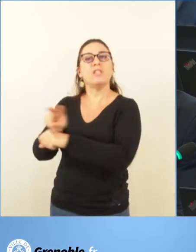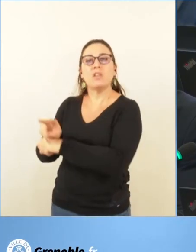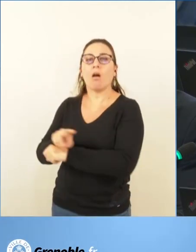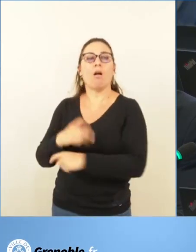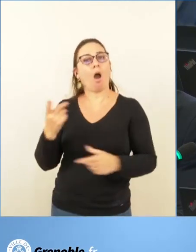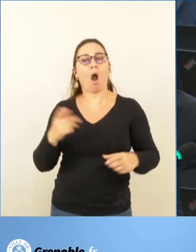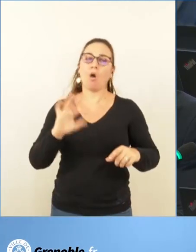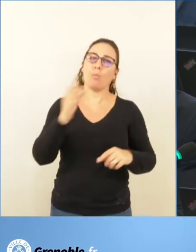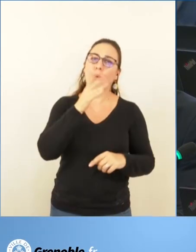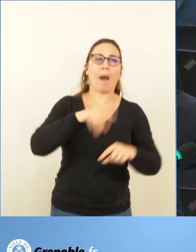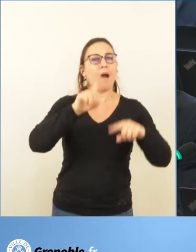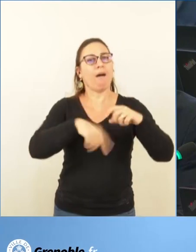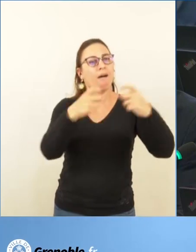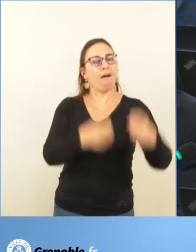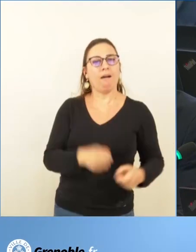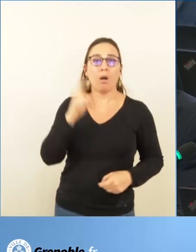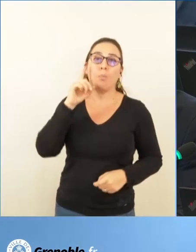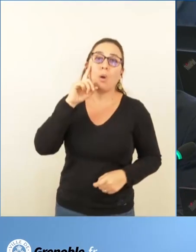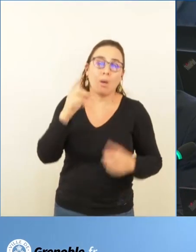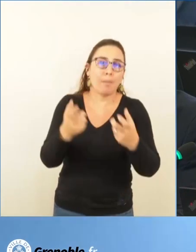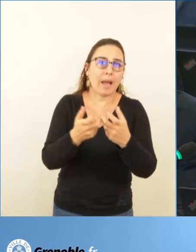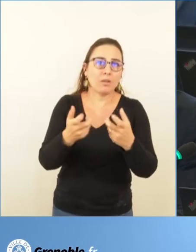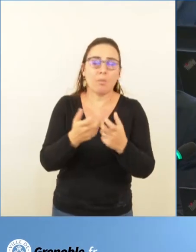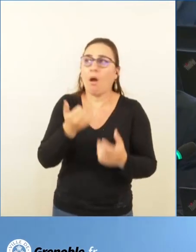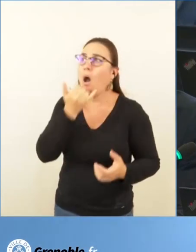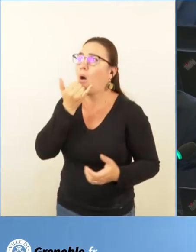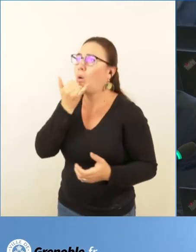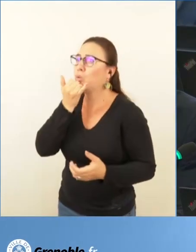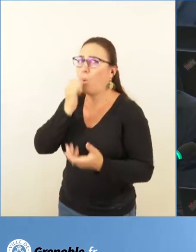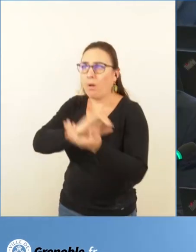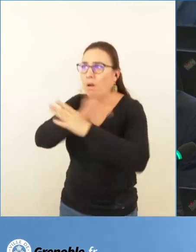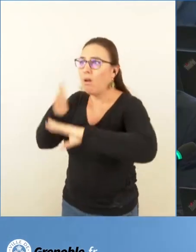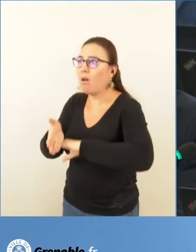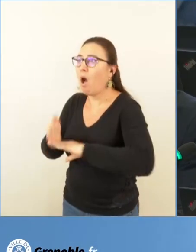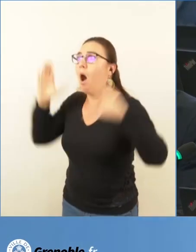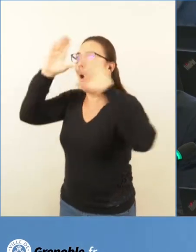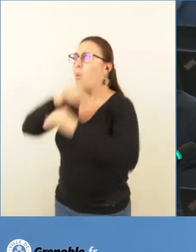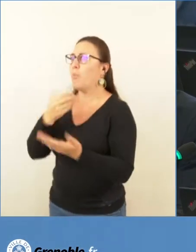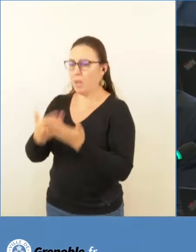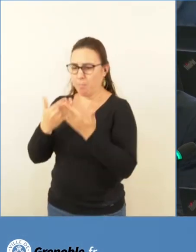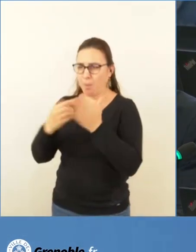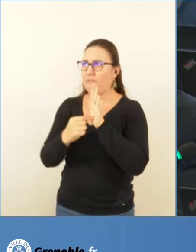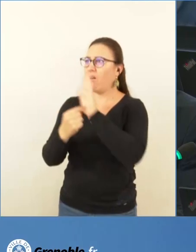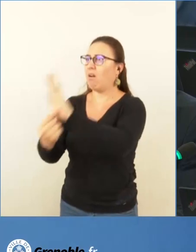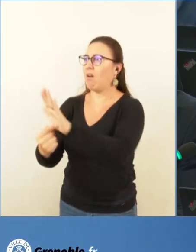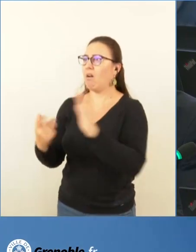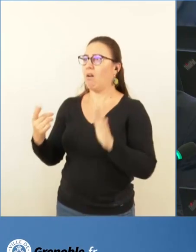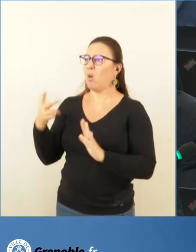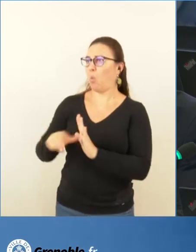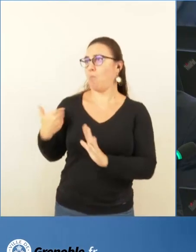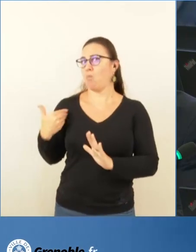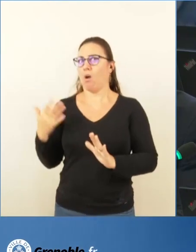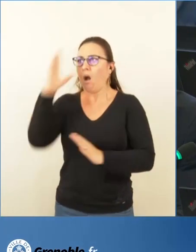au tarif réduit parce qu'ils auront par exemple fait l'erreur de venir au musée sans apporter de justification de domicile de moins de 3